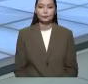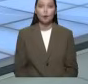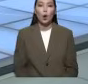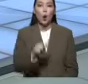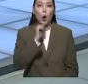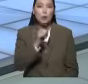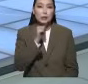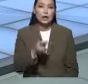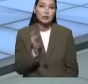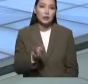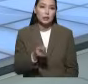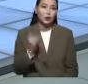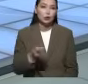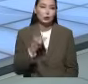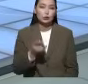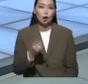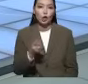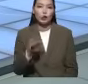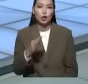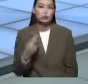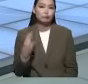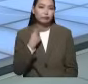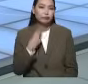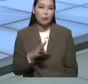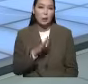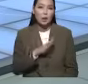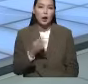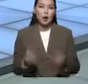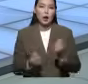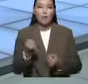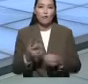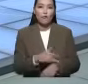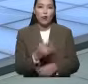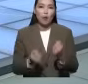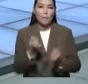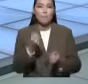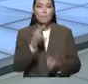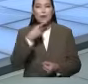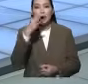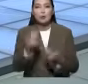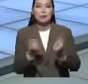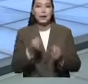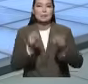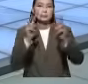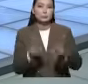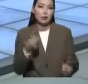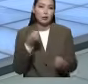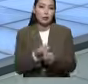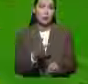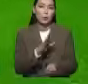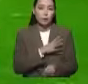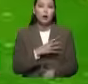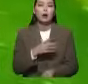Қостанайда такси жүргізушісі пышақпен қорқытқан жолаушыдан құтылу үшін полицейлердің қызметтік көлігін әдейі соққан. Күдікті